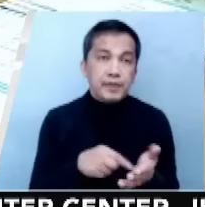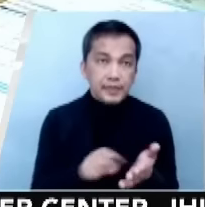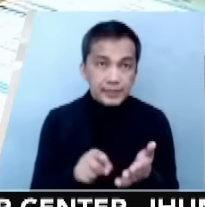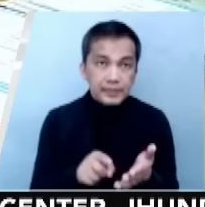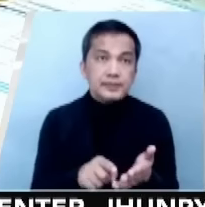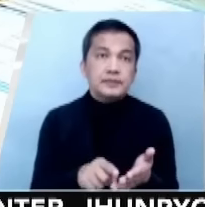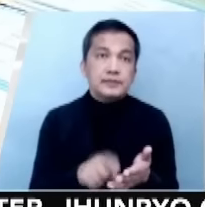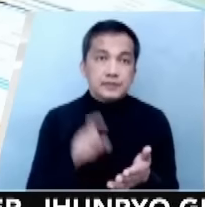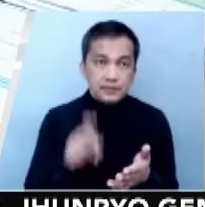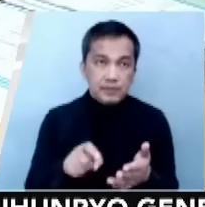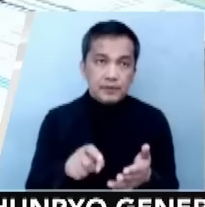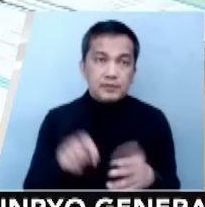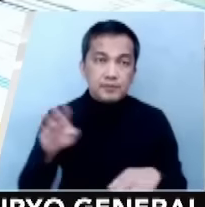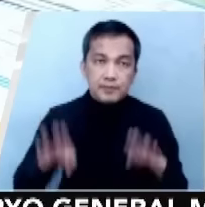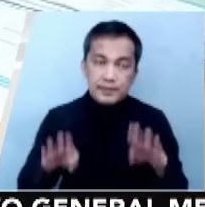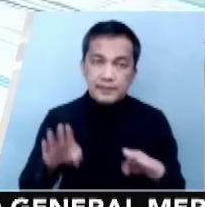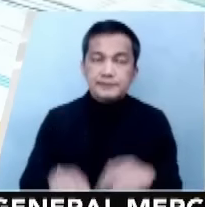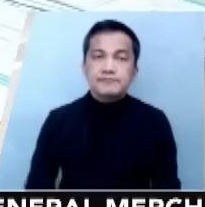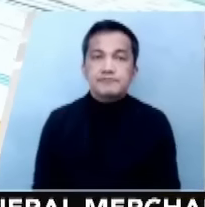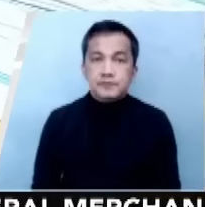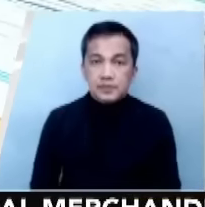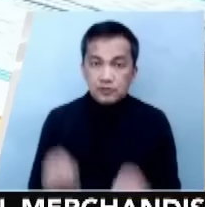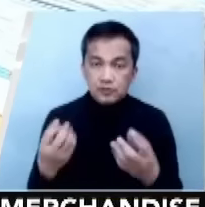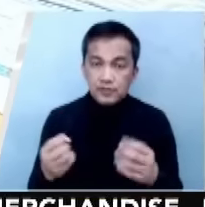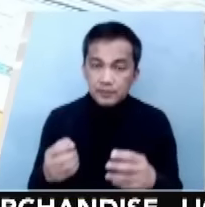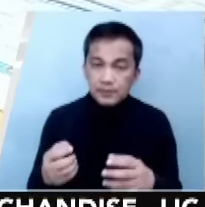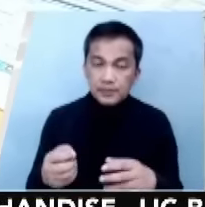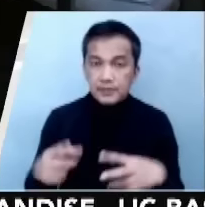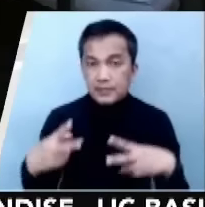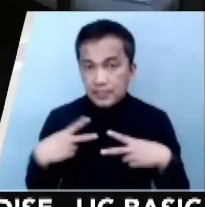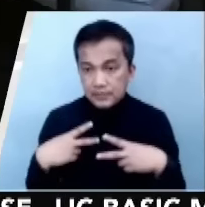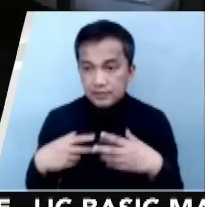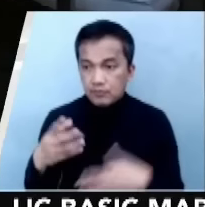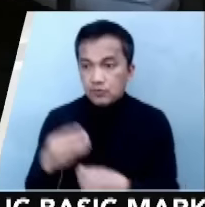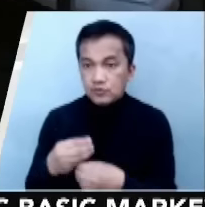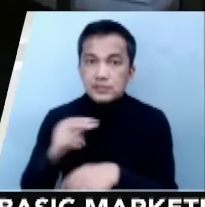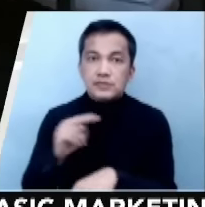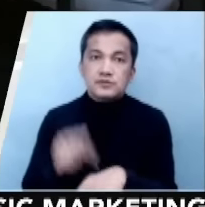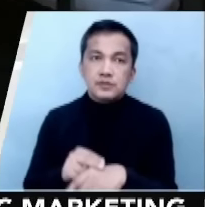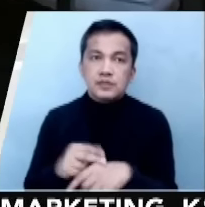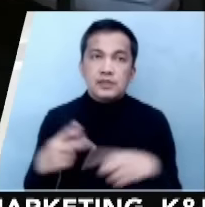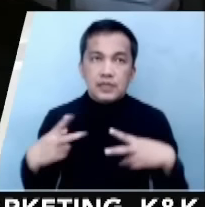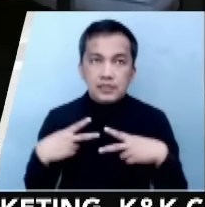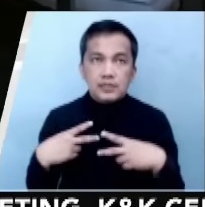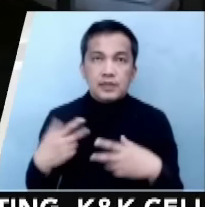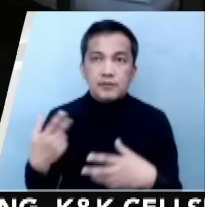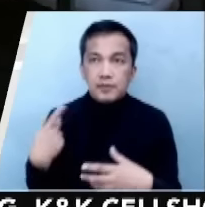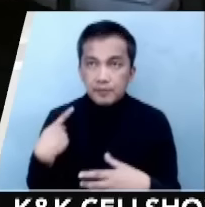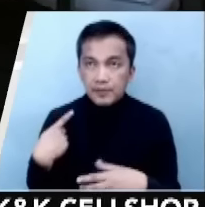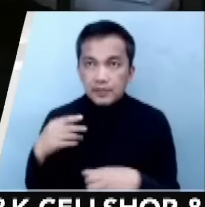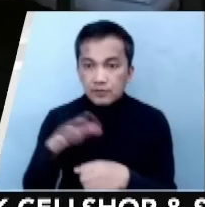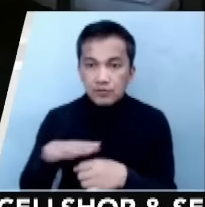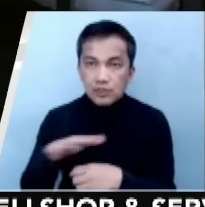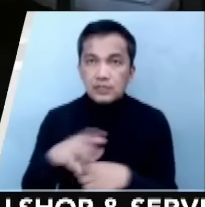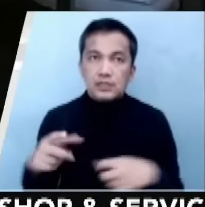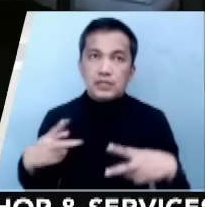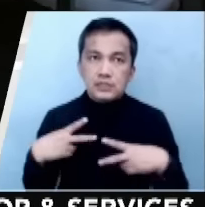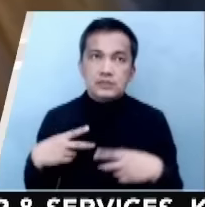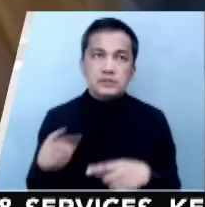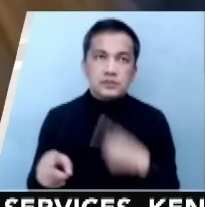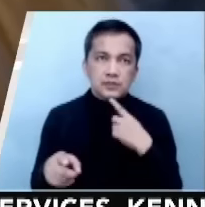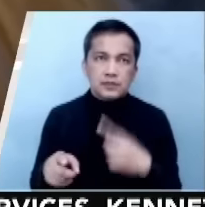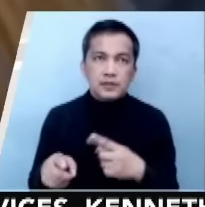Kung napakarami pong holiday, bukod po sa national holiday, ay meron pang mga local holiday. Bahagi yan ang tinitignan ng